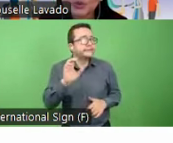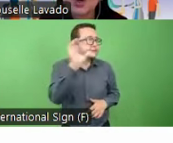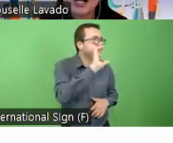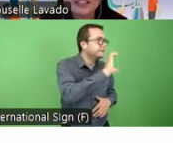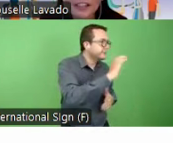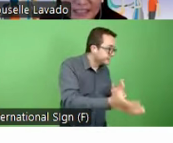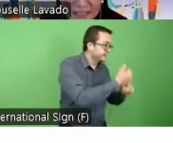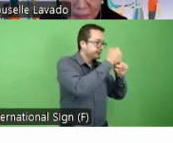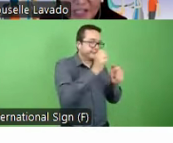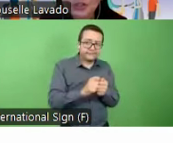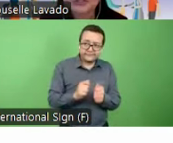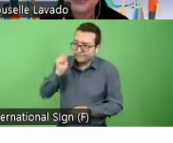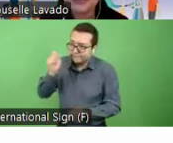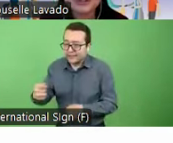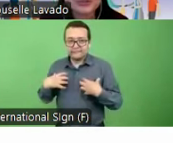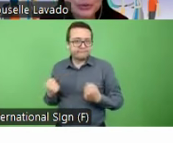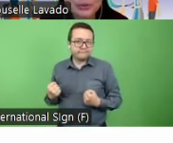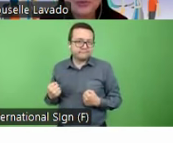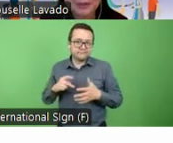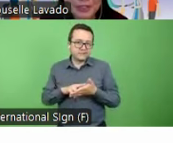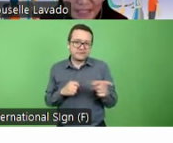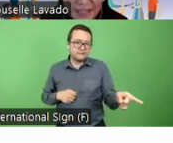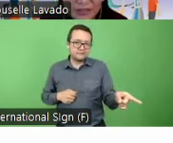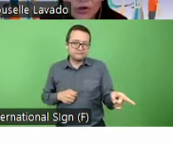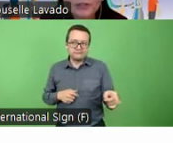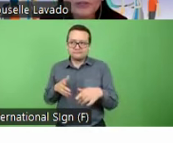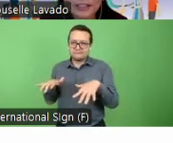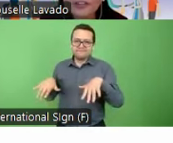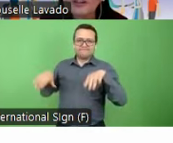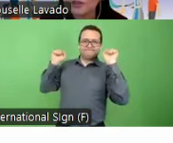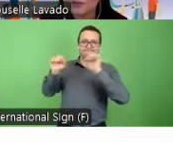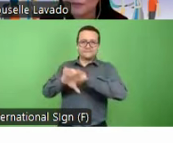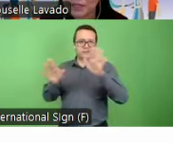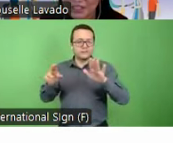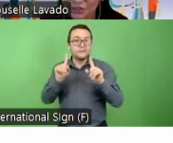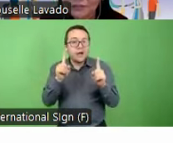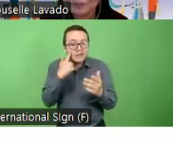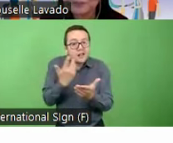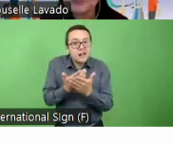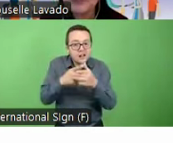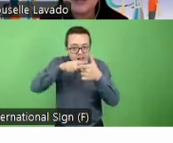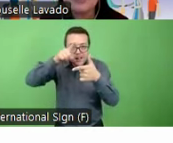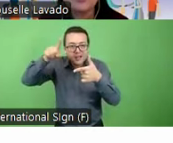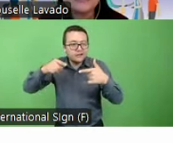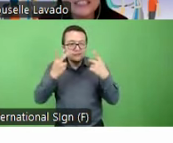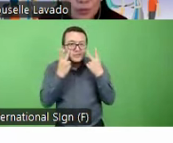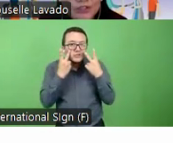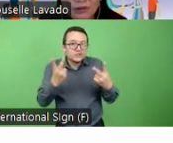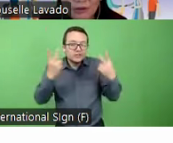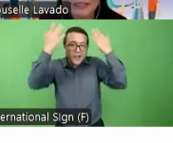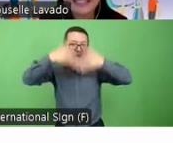difficultés financières sont donc cachées. Il y a donc une sous-estimation de la charge réelle sur les